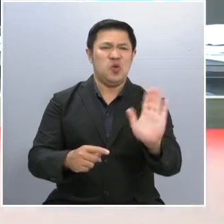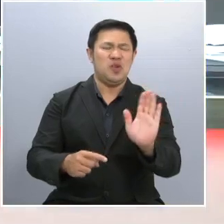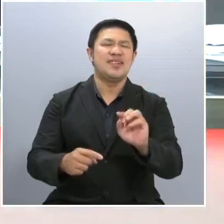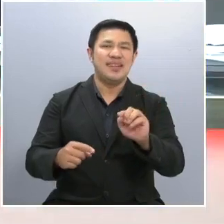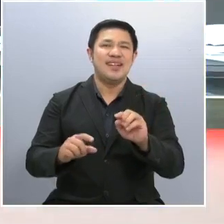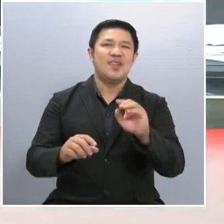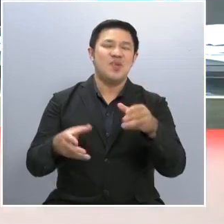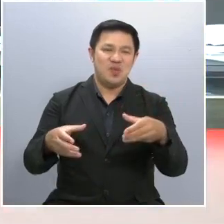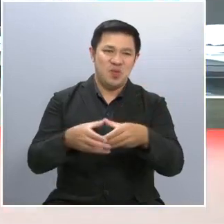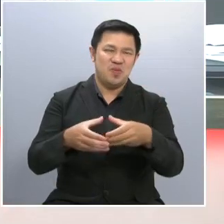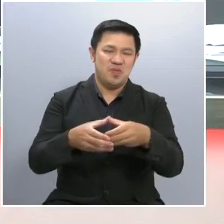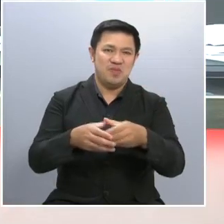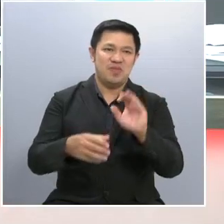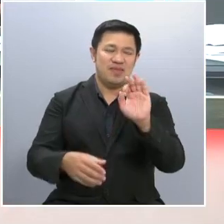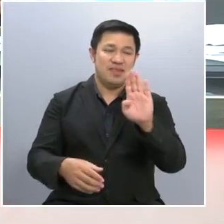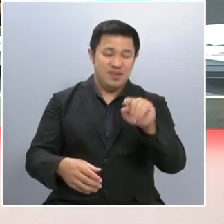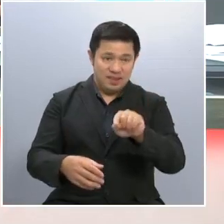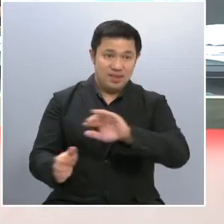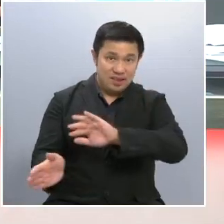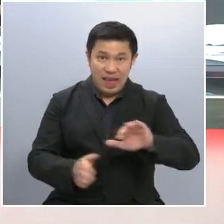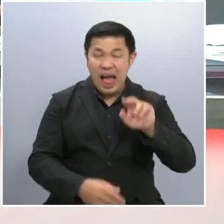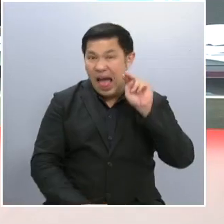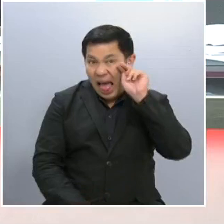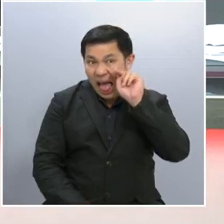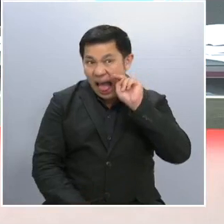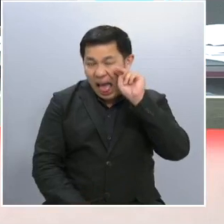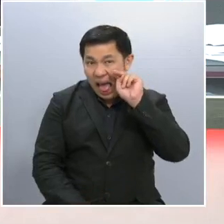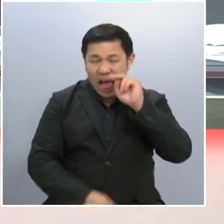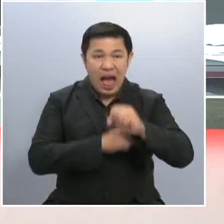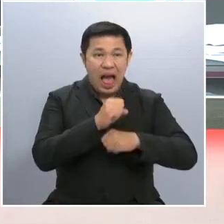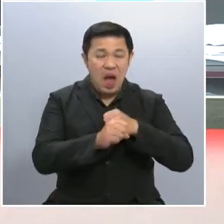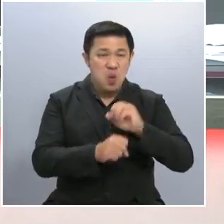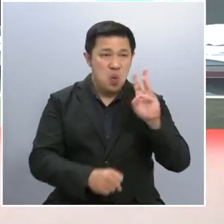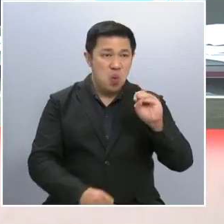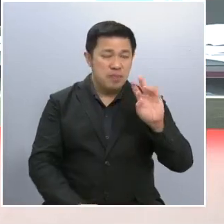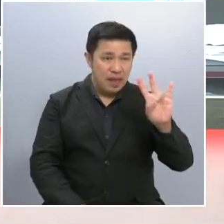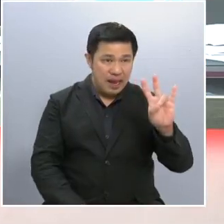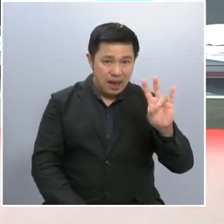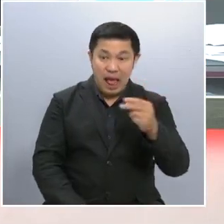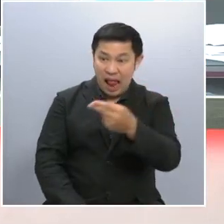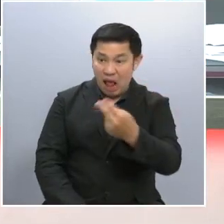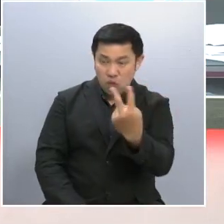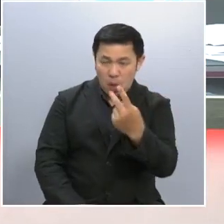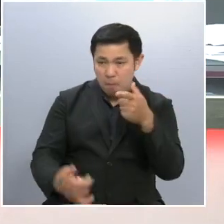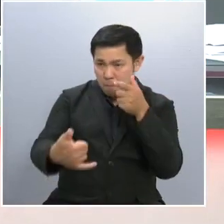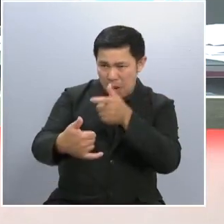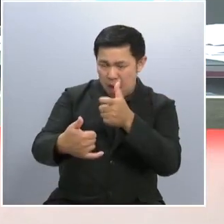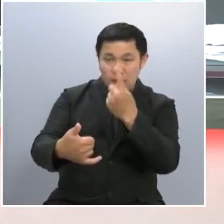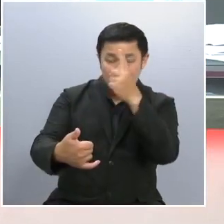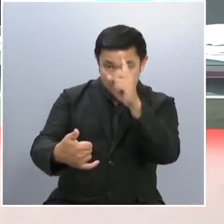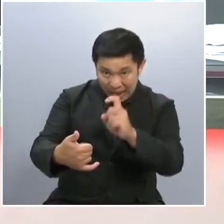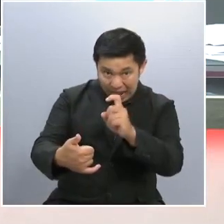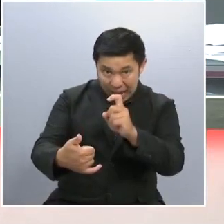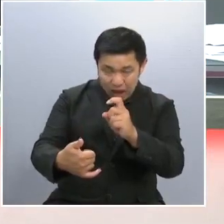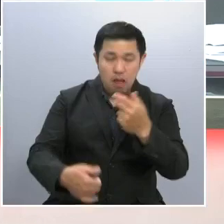ไปดูความคืบหน้ากรณีนะเขยวัย67ปีค่ะยิงหลาน2คนเสียชีวิตแล้วก็ยิงตัวเองนะคะเหตุการณ์นี้มีผู้เสียชีวิต